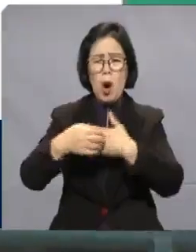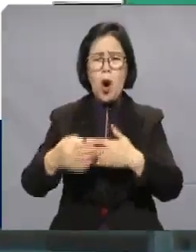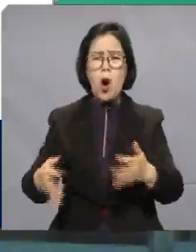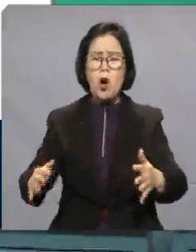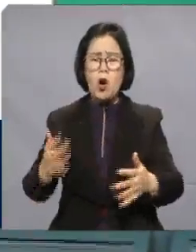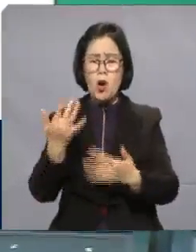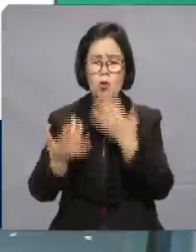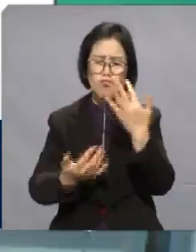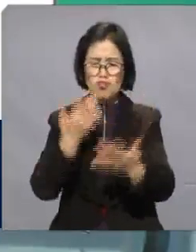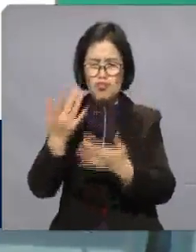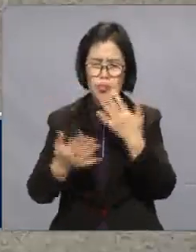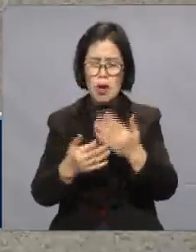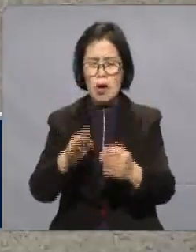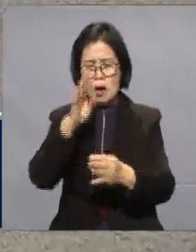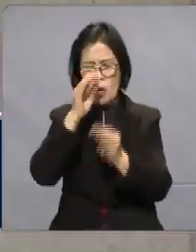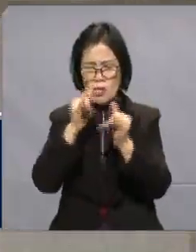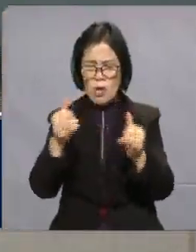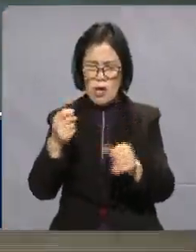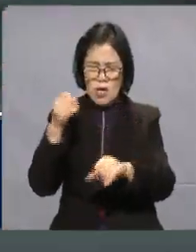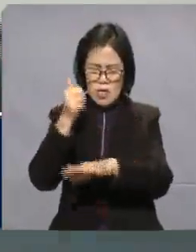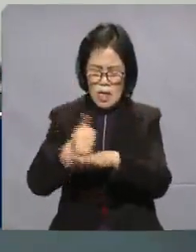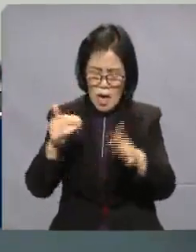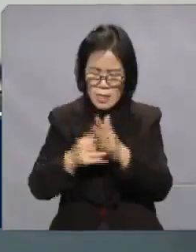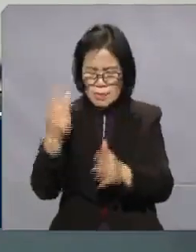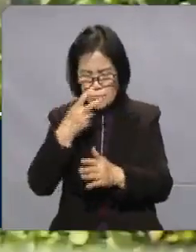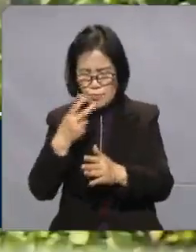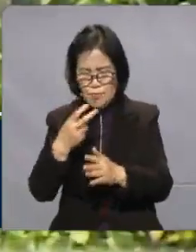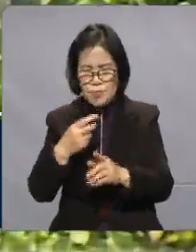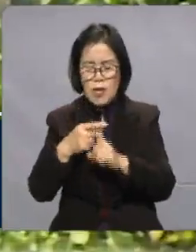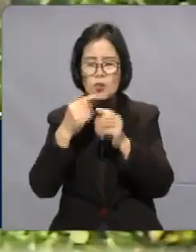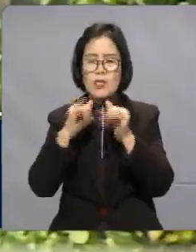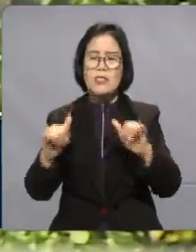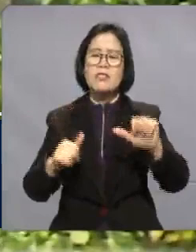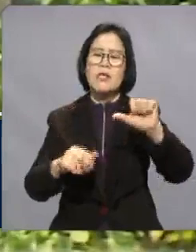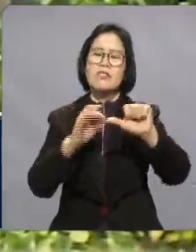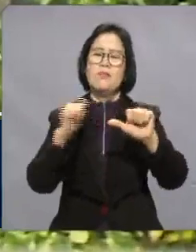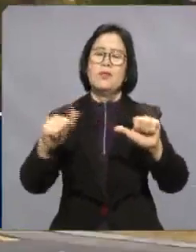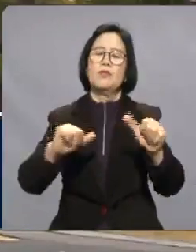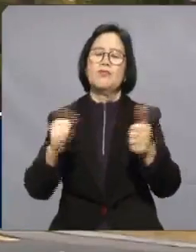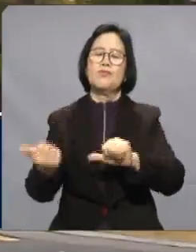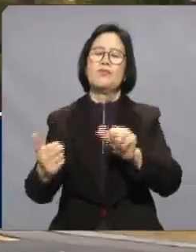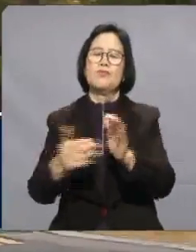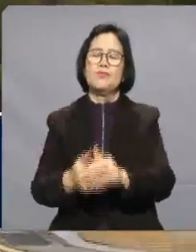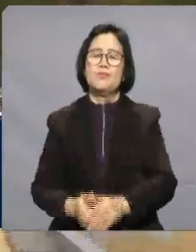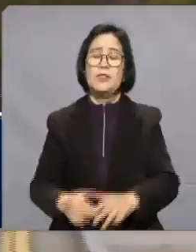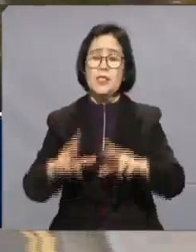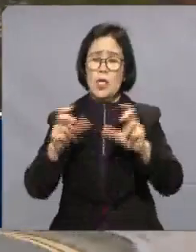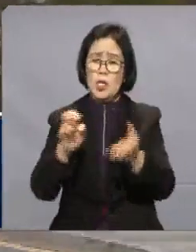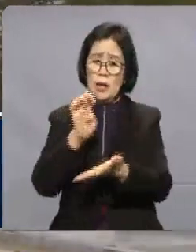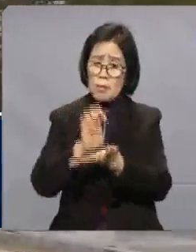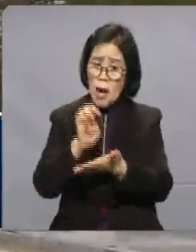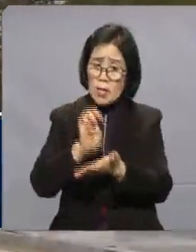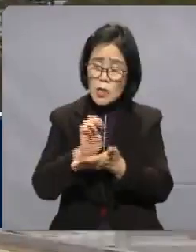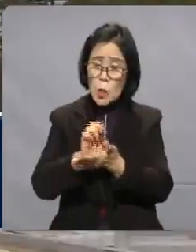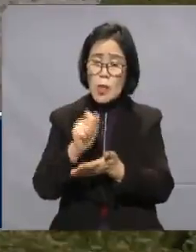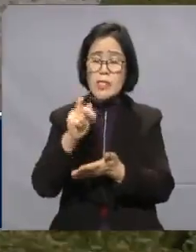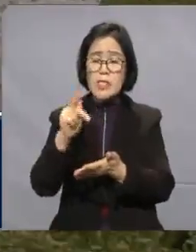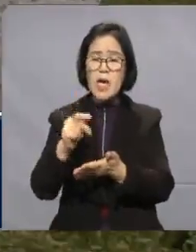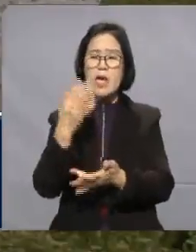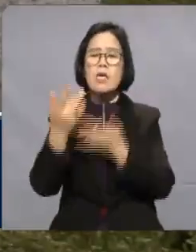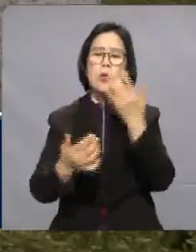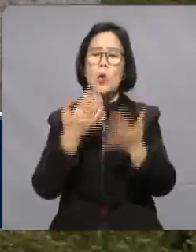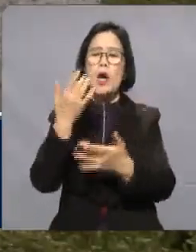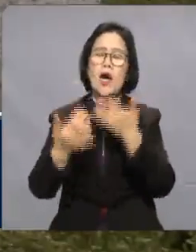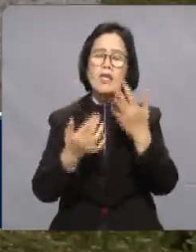불이나 환자를 끝까지 보살폈던 간호사 등 5명이 목숨을 잃었습니다. 성남 판교 SK 데이터센터